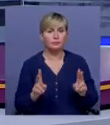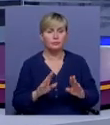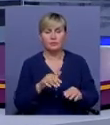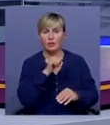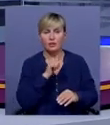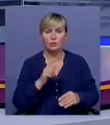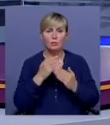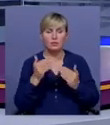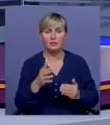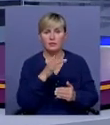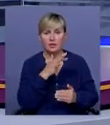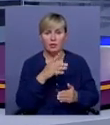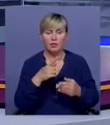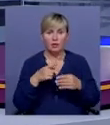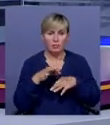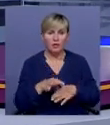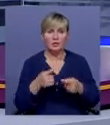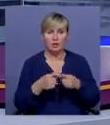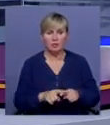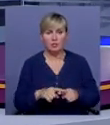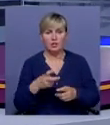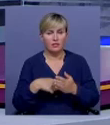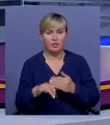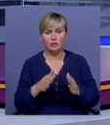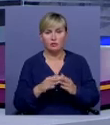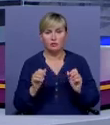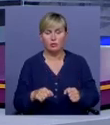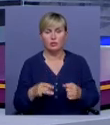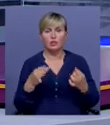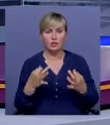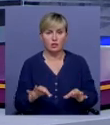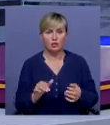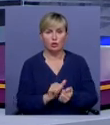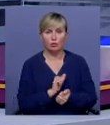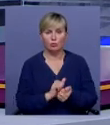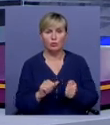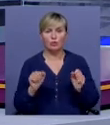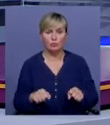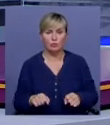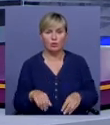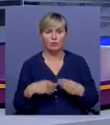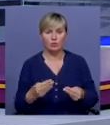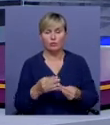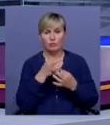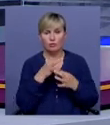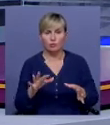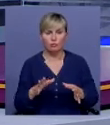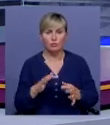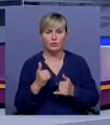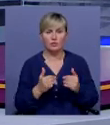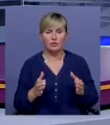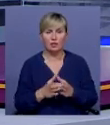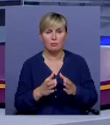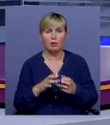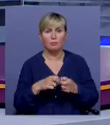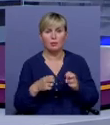что в последнее время пройти техосмотр можно даже не выходя из дома при этом разрешительные документы могут выдать в любой сервисной компании